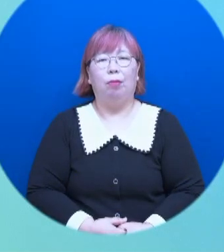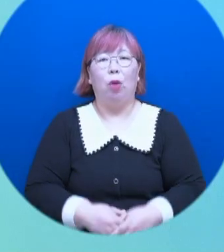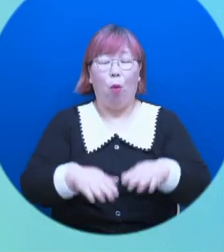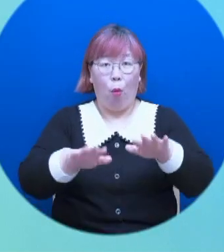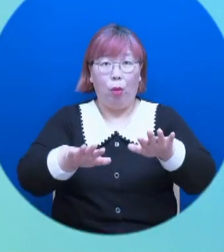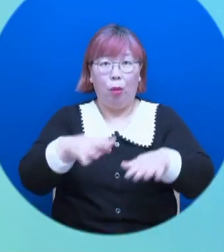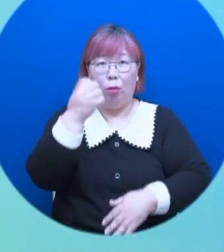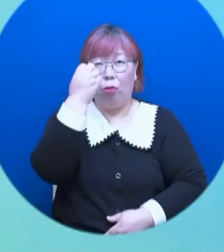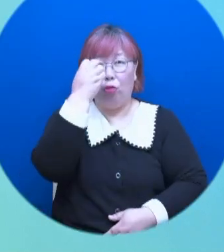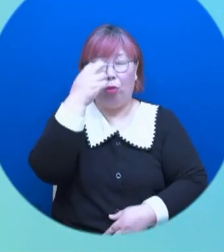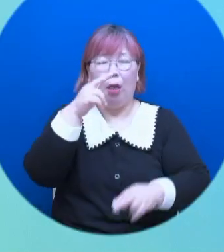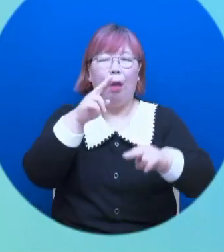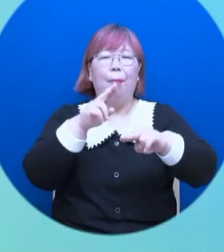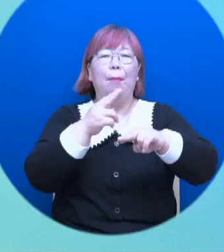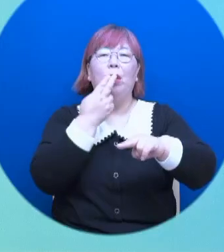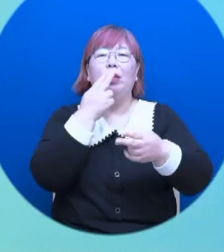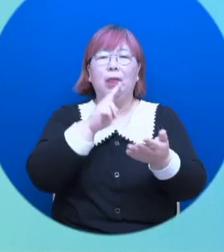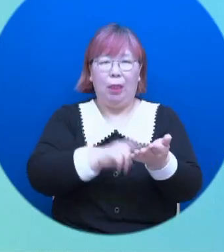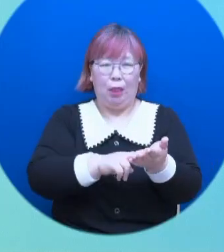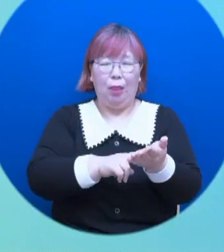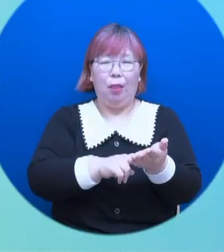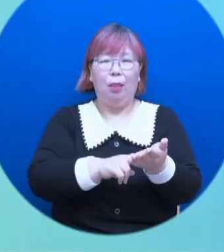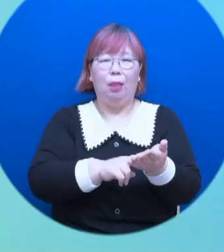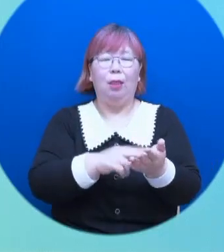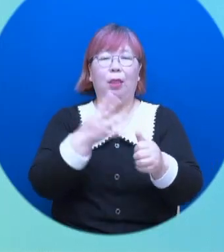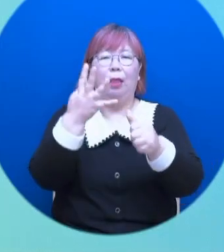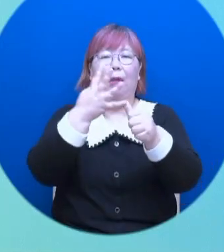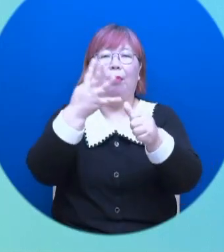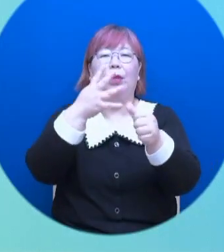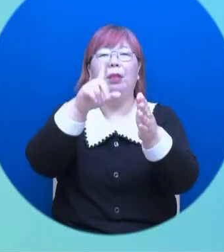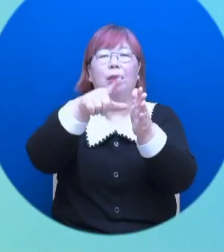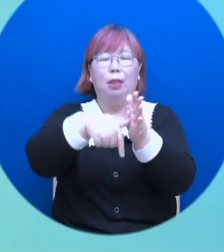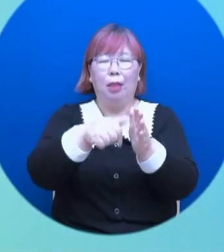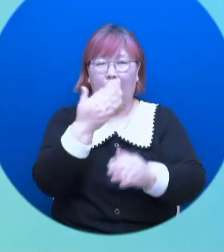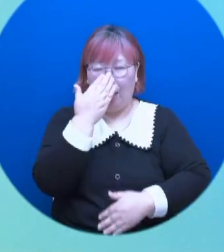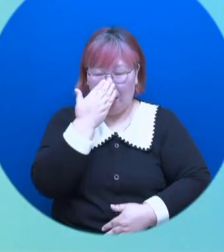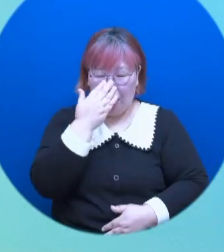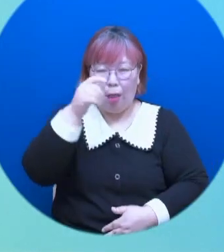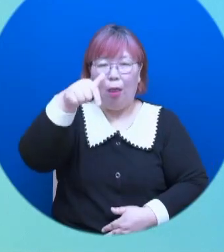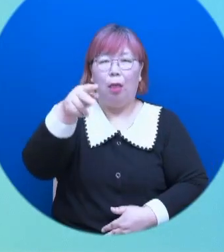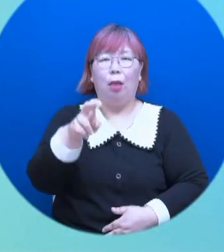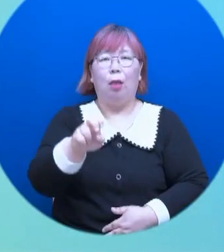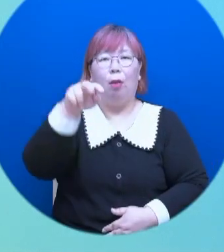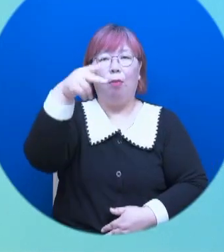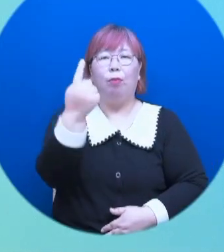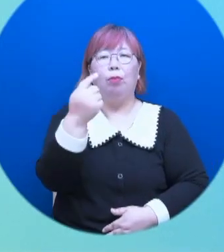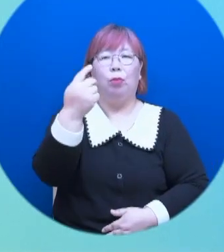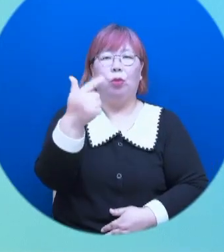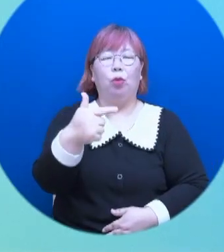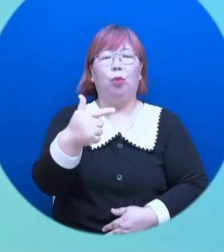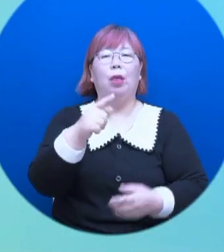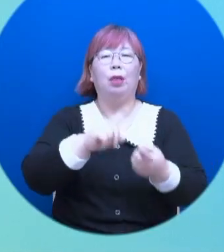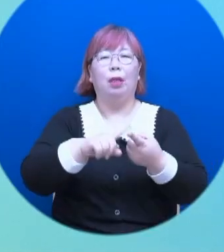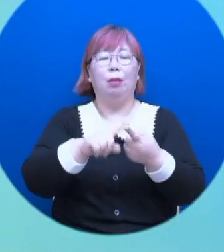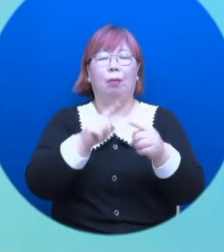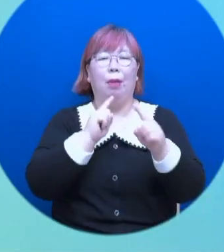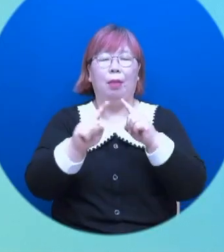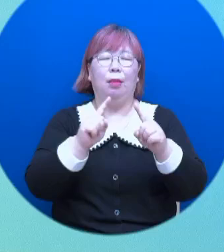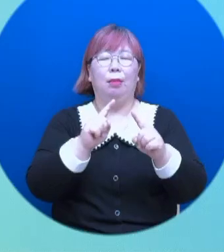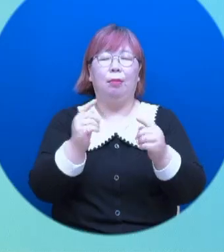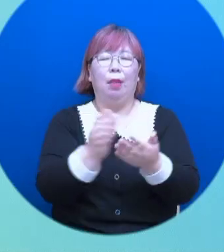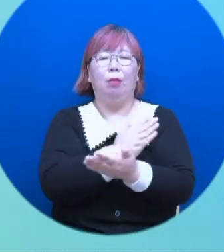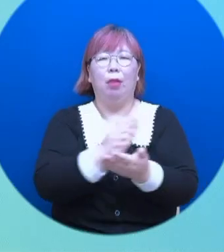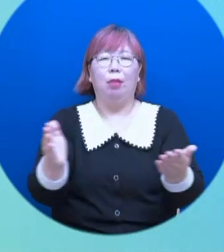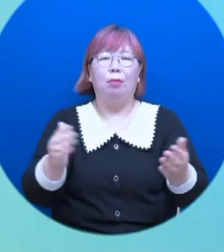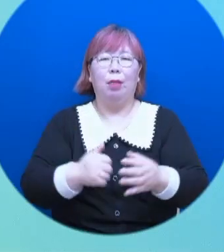수상한 편지 4번째 시간입니다. 겸손이라는 제목으로 여러분과 말씀을 나누겠습니다.